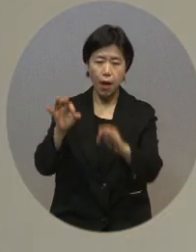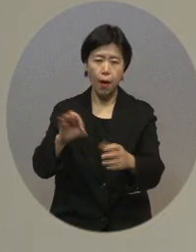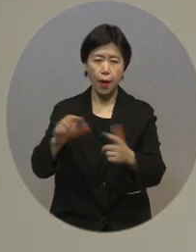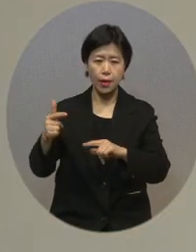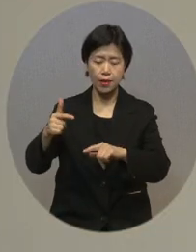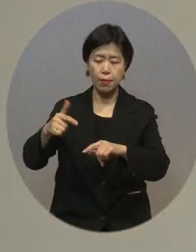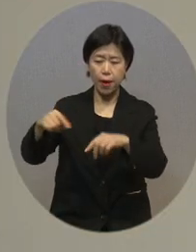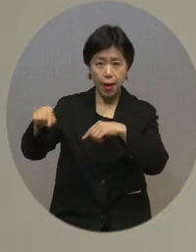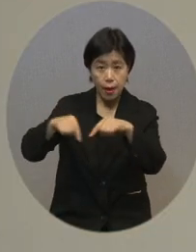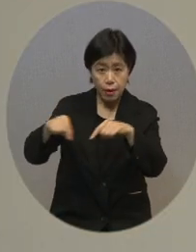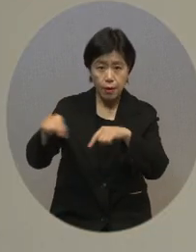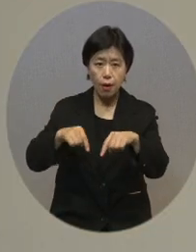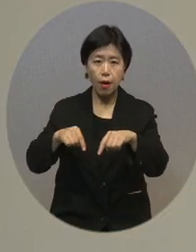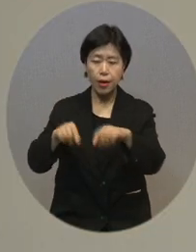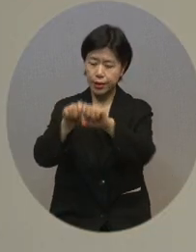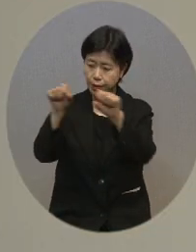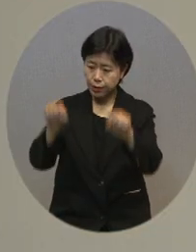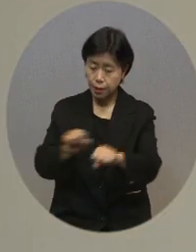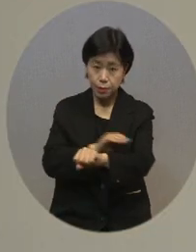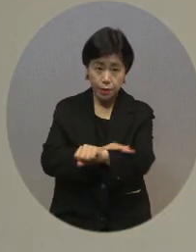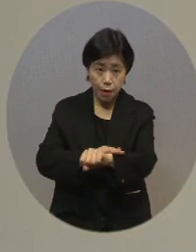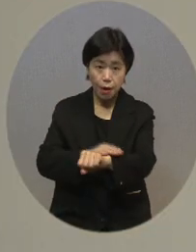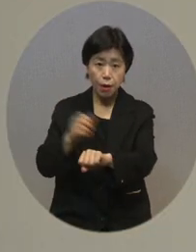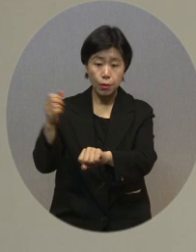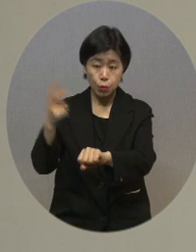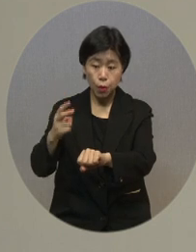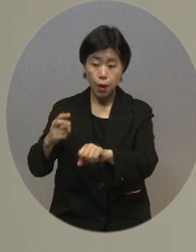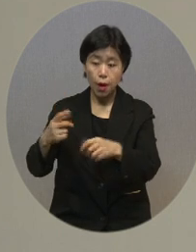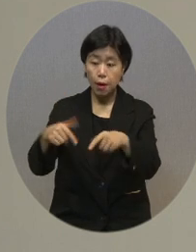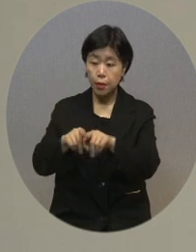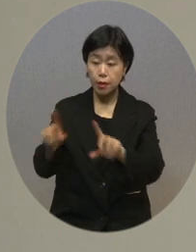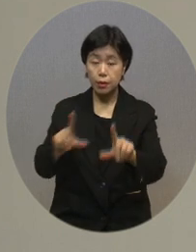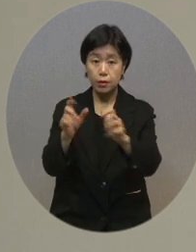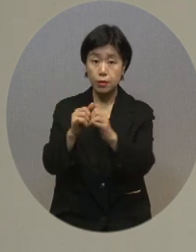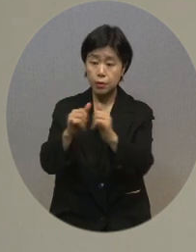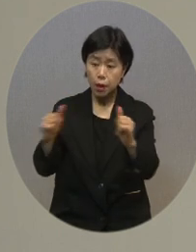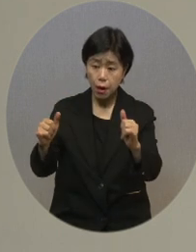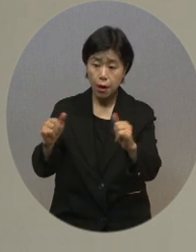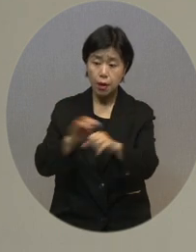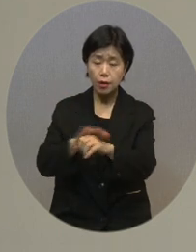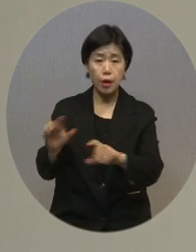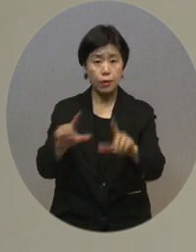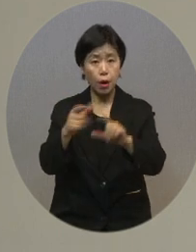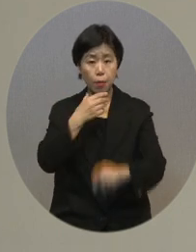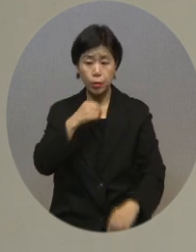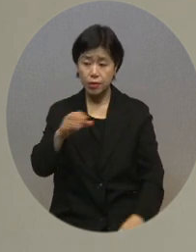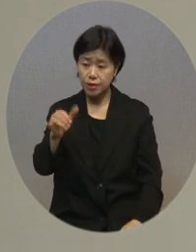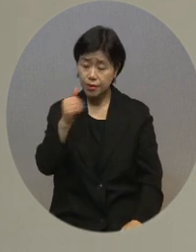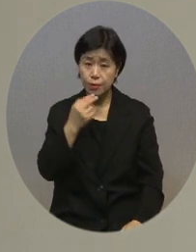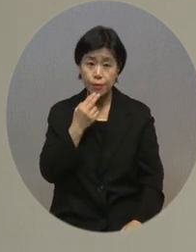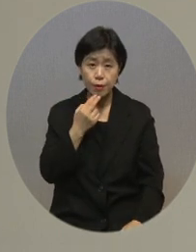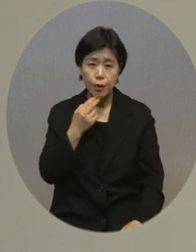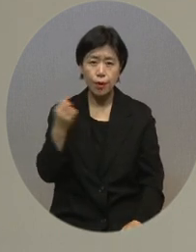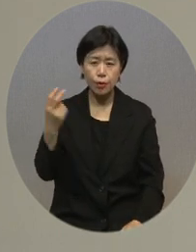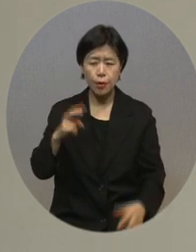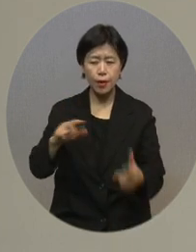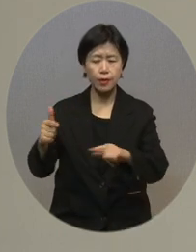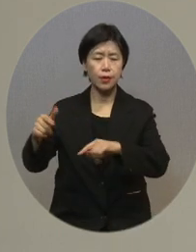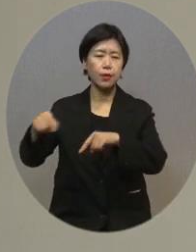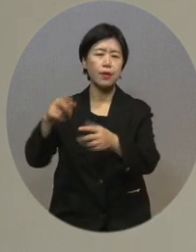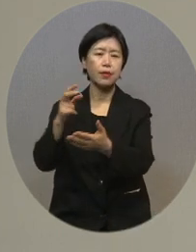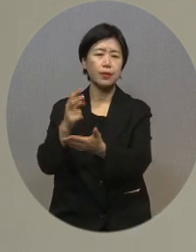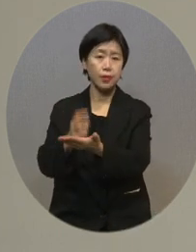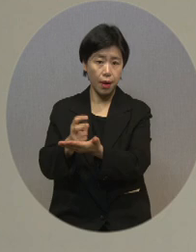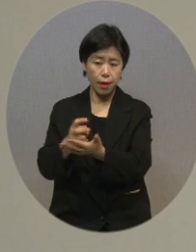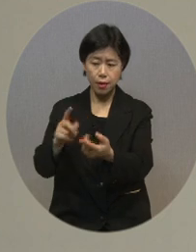잘 구축되어 있고 또 주민들은 얼마만큼 잘 참여하고 좋은 정책들을 어떻게 개발해서 실행하는지